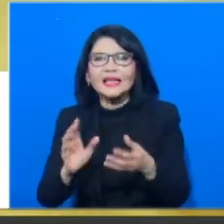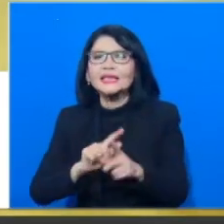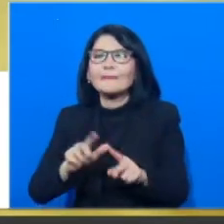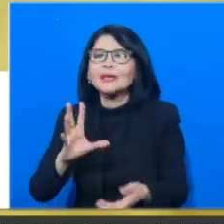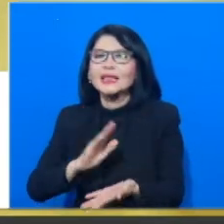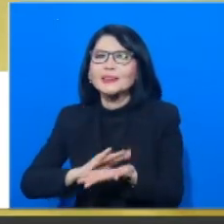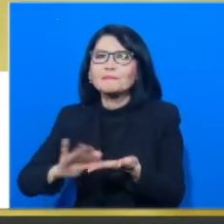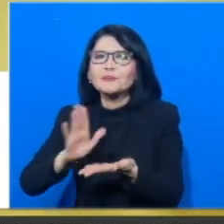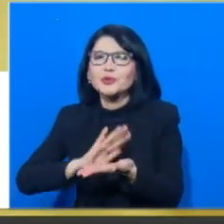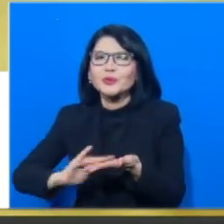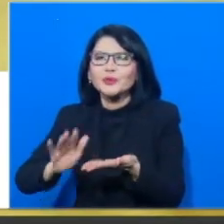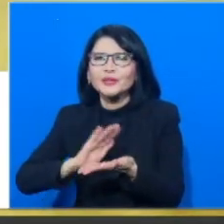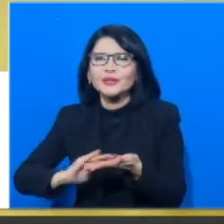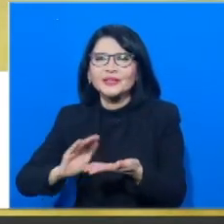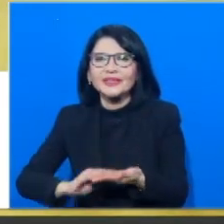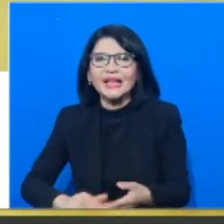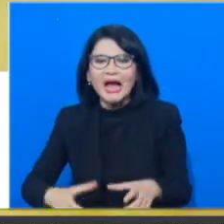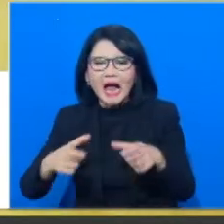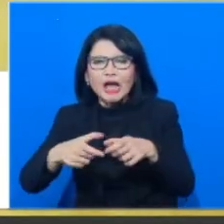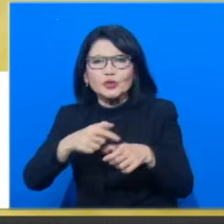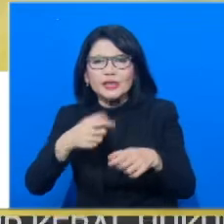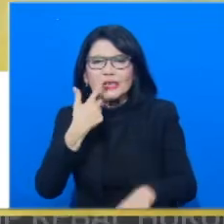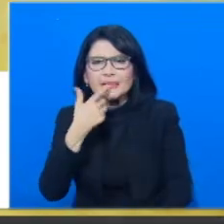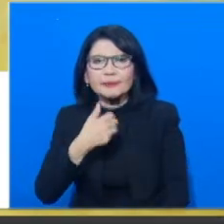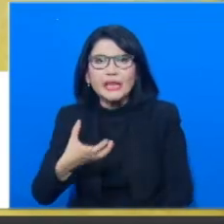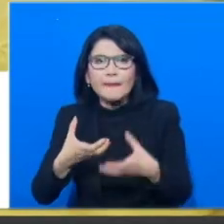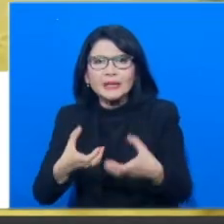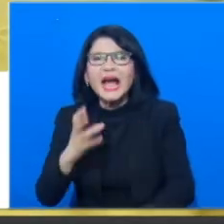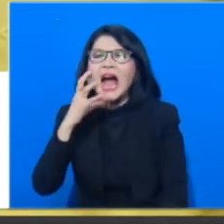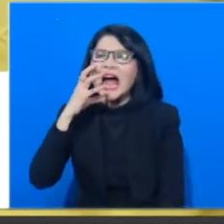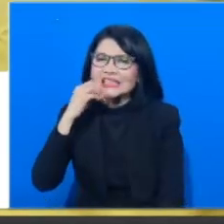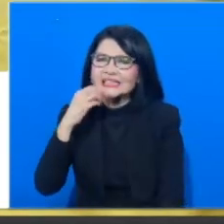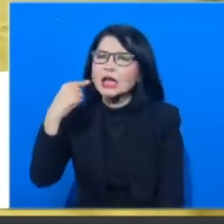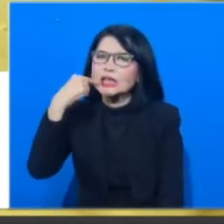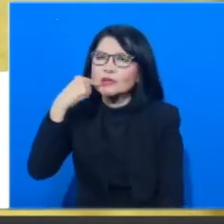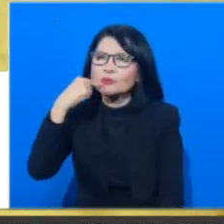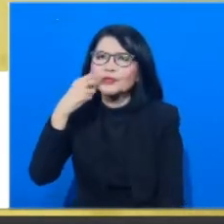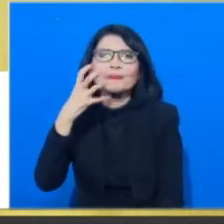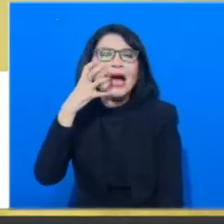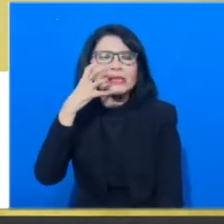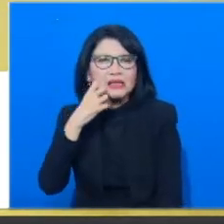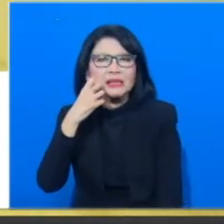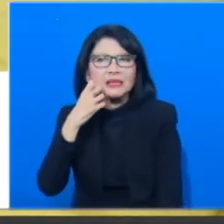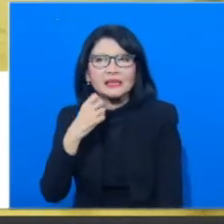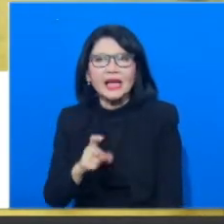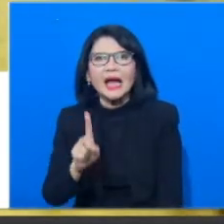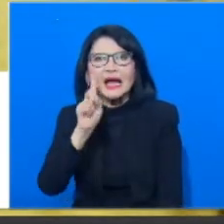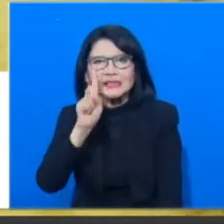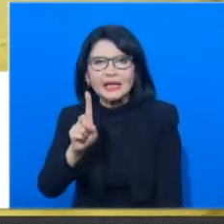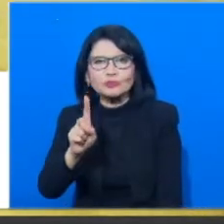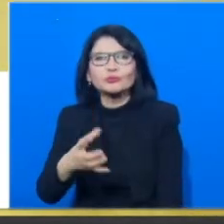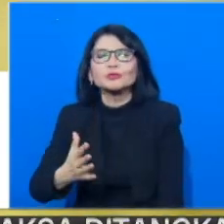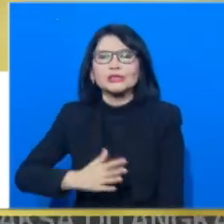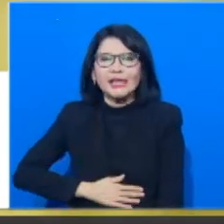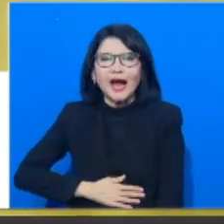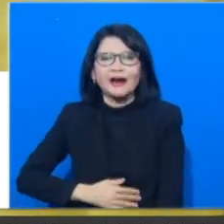ya. Dan donatnya ini kesannya berat ya. Jadi pas begitu digigit, di mulut itu padat banget dan makan satu aja bikin kenyang.